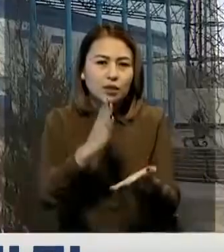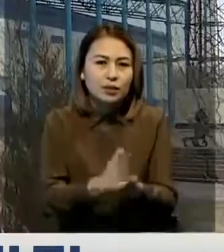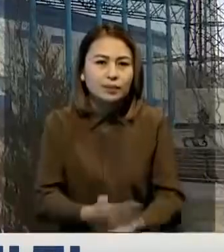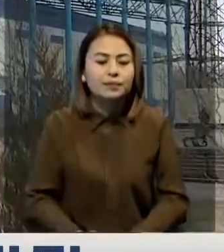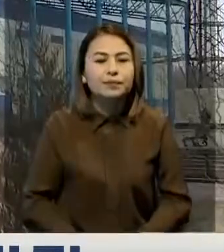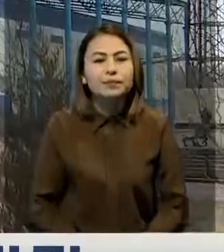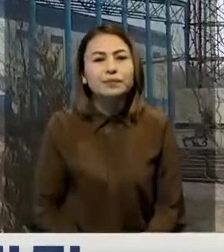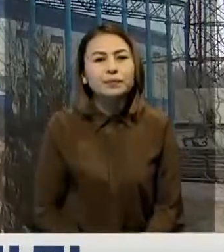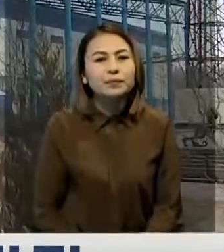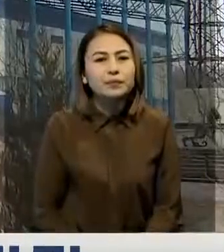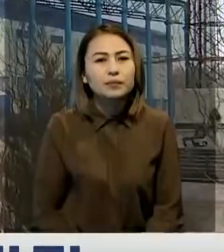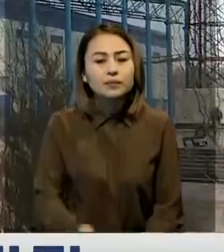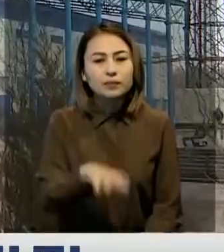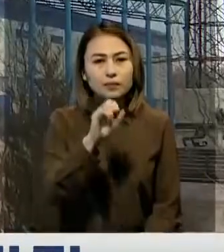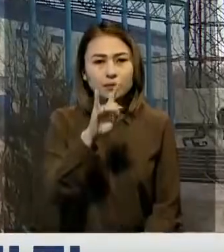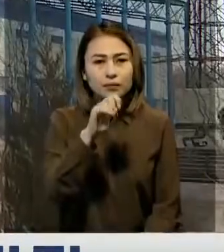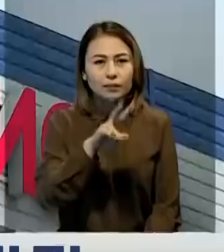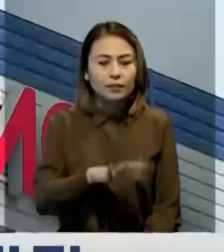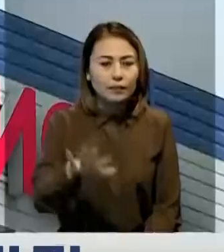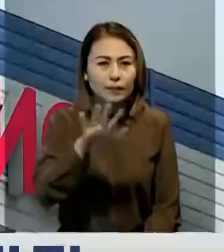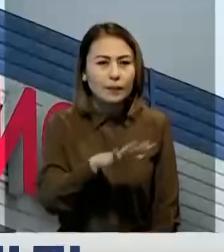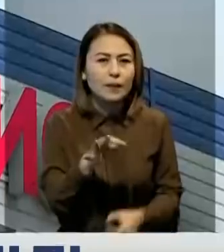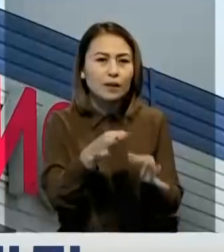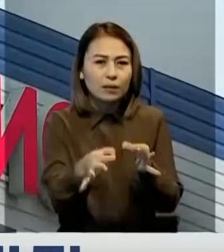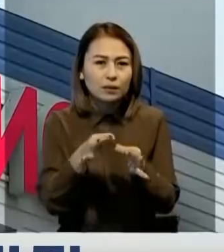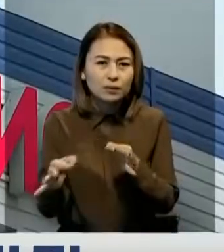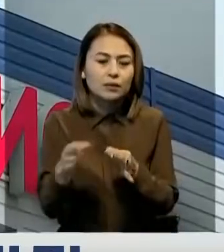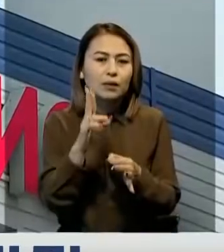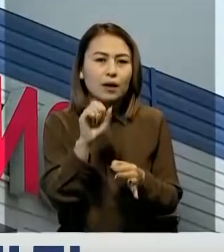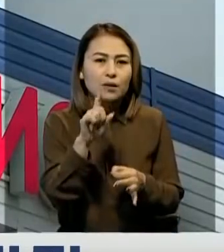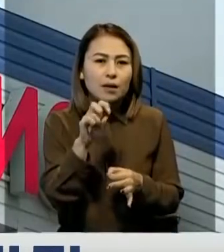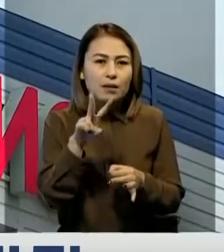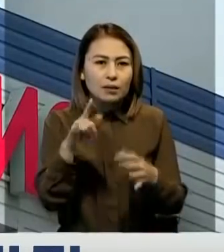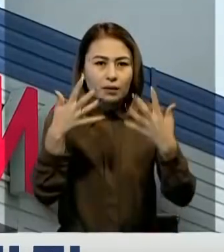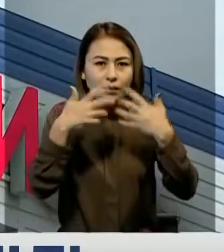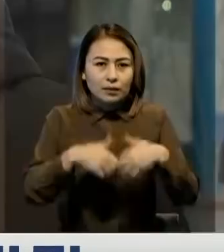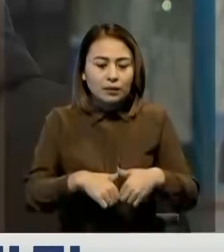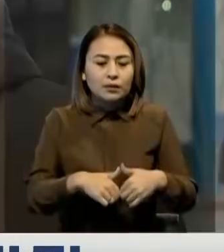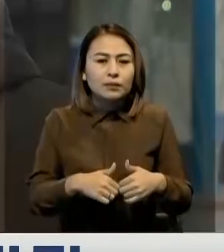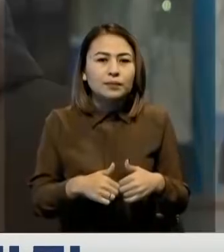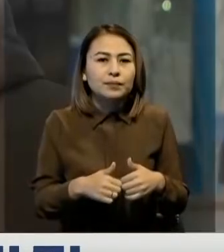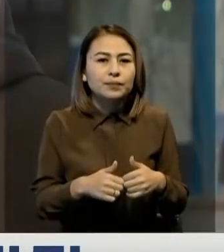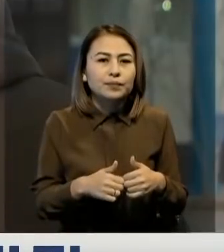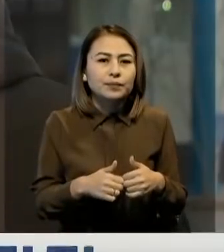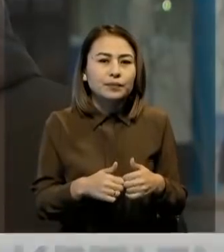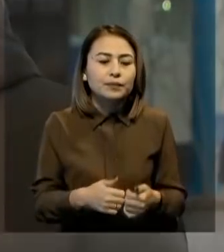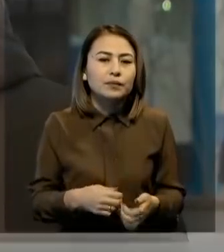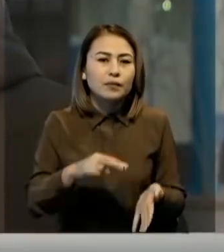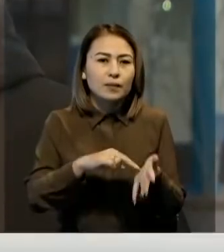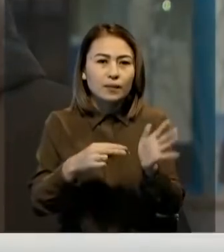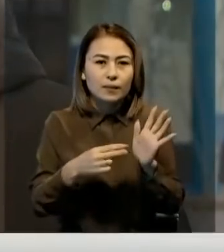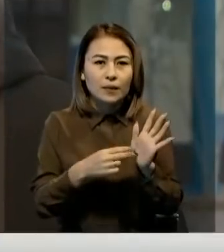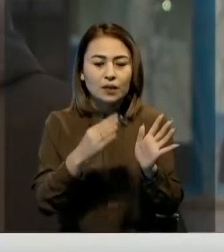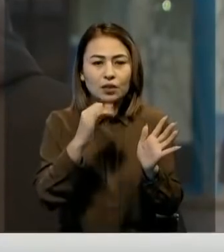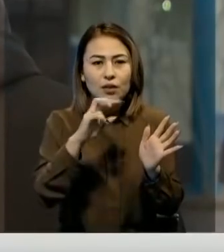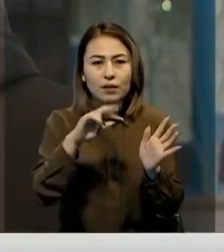Арал ауданы Қамыстыбас және Аманөткер ауылдары, мына Қазалы ауданы бойынша Пірімов ауылында, Қармақшы ауданы Жосалы кенті мен Жалағаш